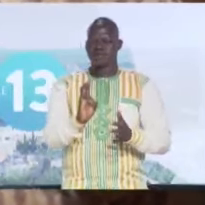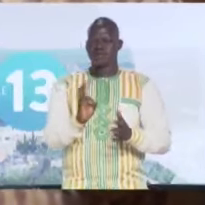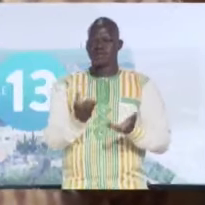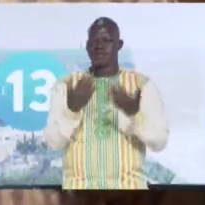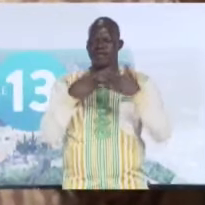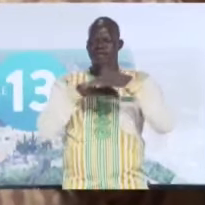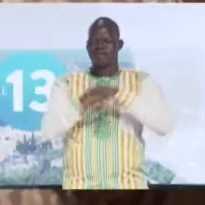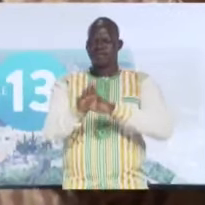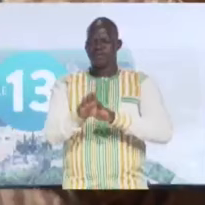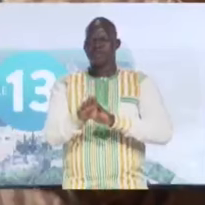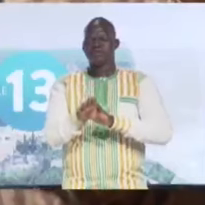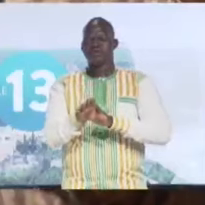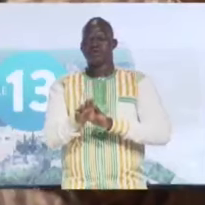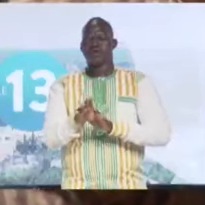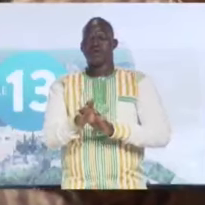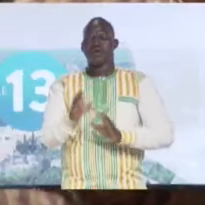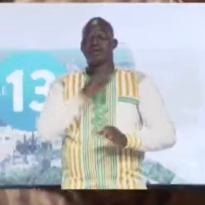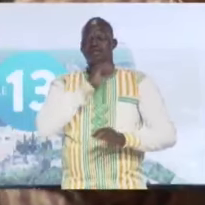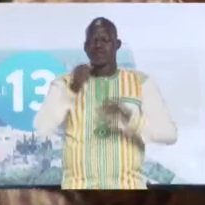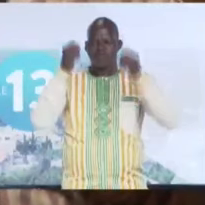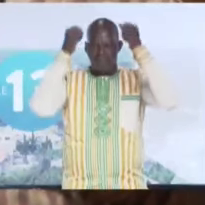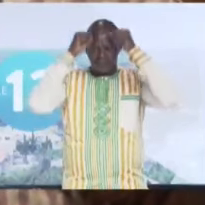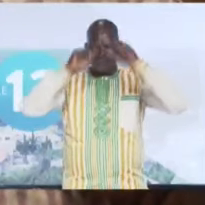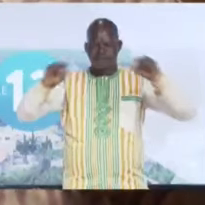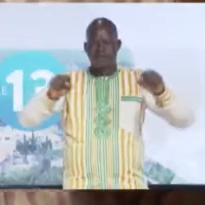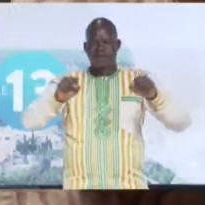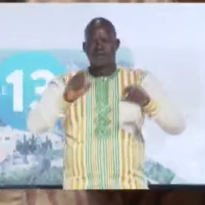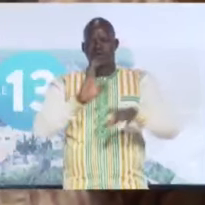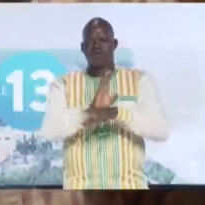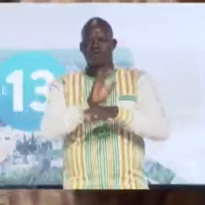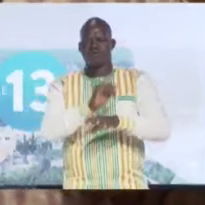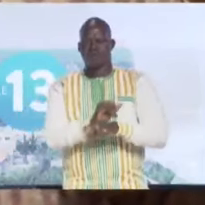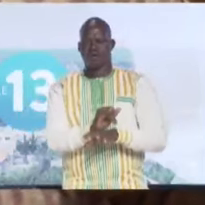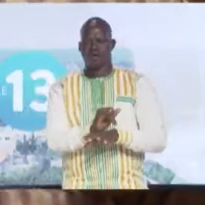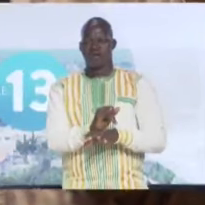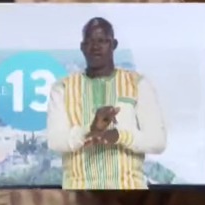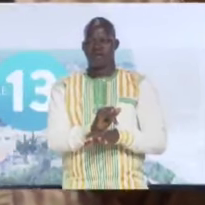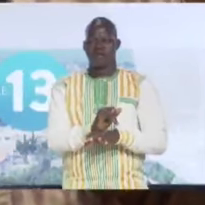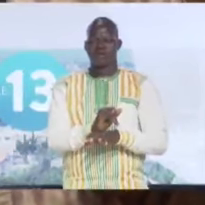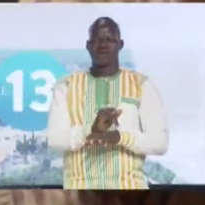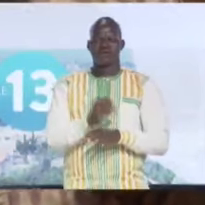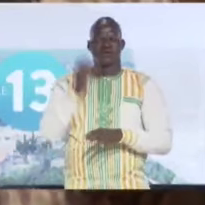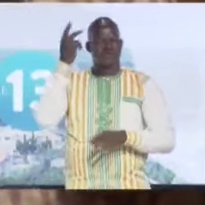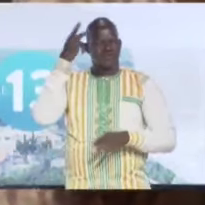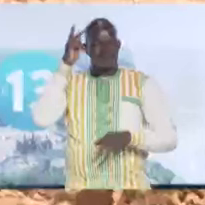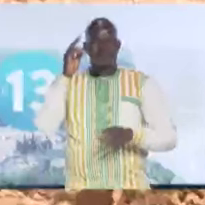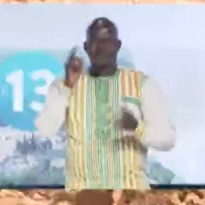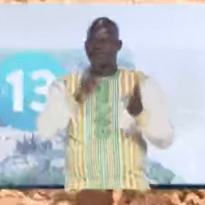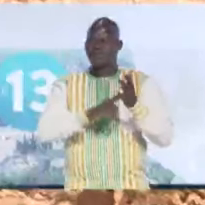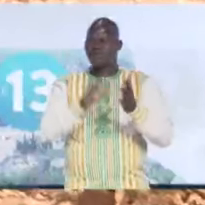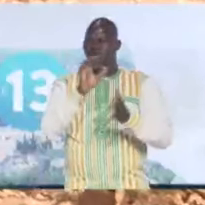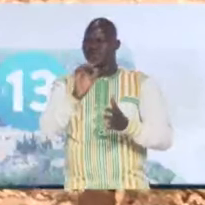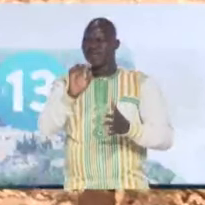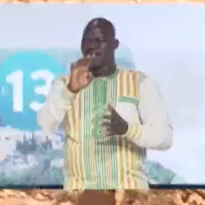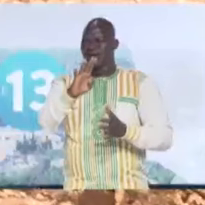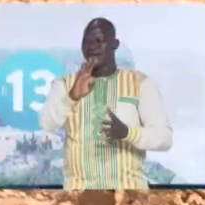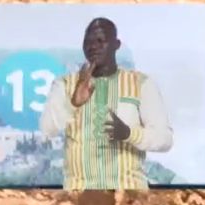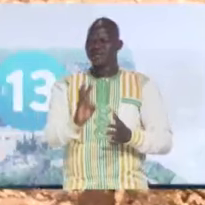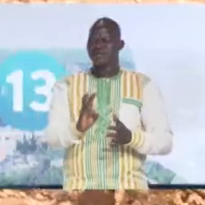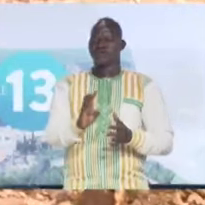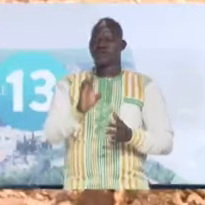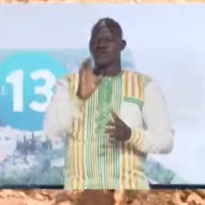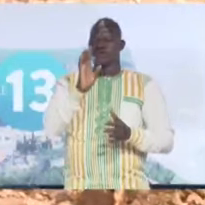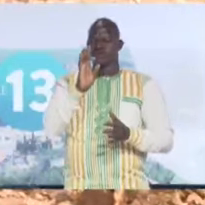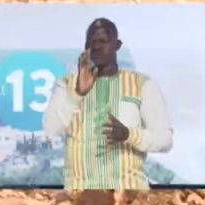de Félix Houphouët-Boigny. Alors, je pense que l'année se situe dans les années 1946. 78 ans